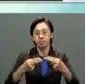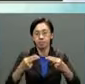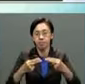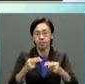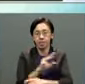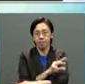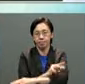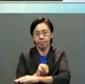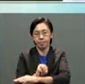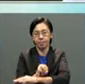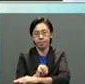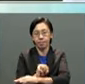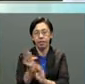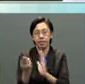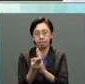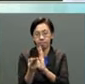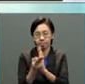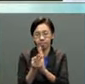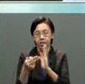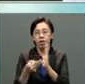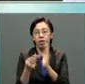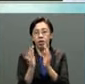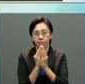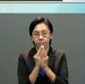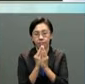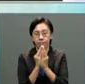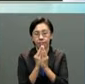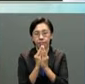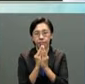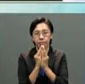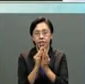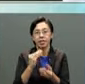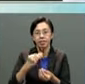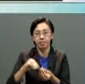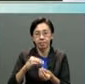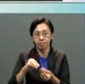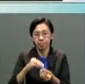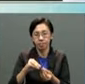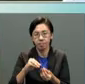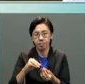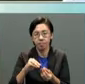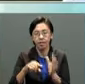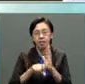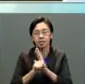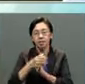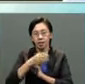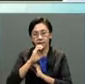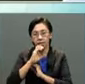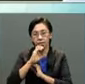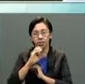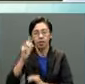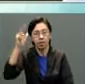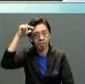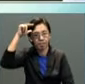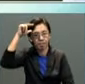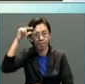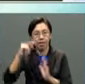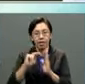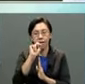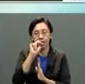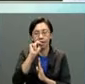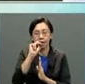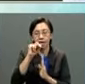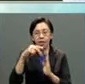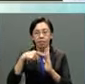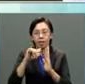มหาสารคามหนองคายหนองบัวลำพูฉะเชิงเทราสระแก้วลำปางน่านพะเย